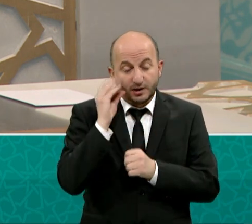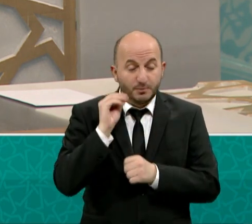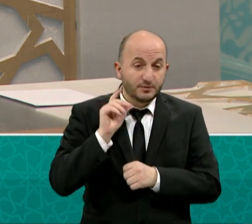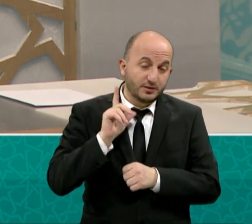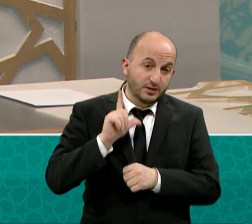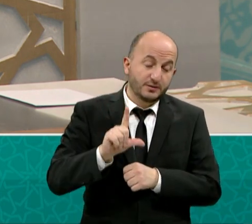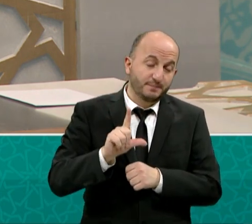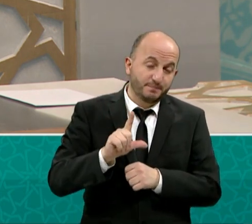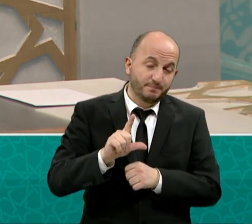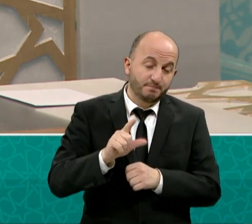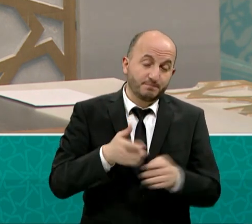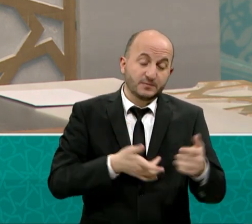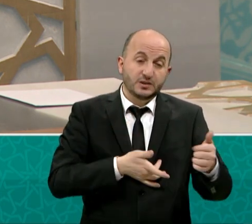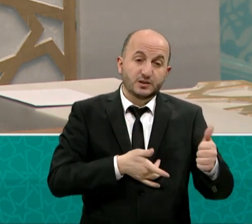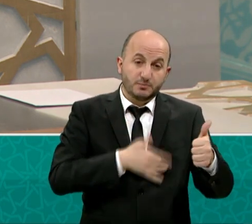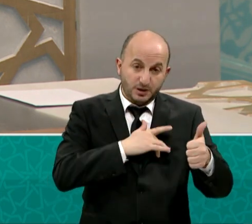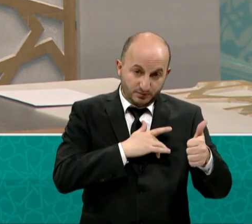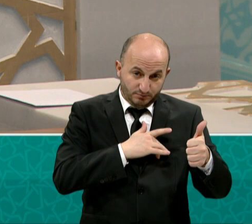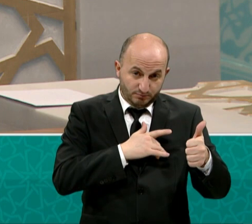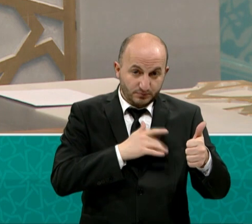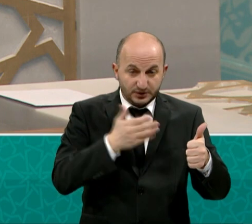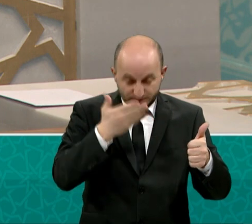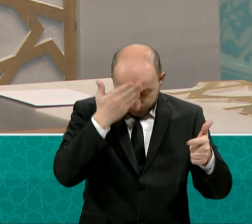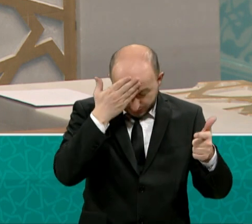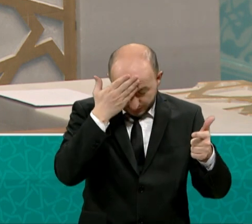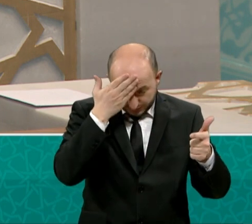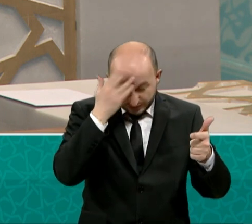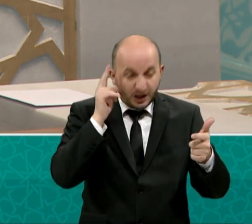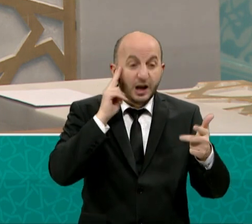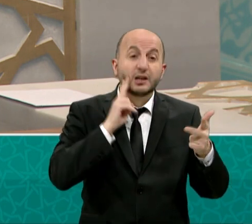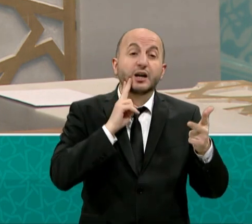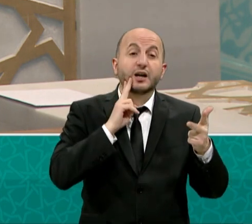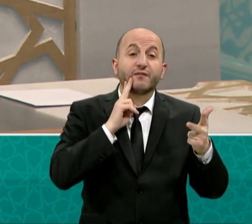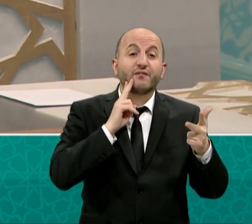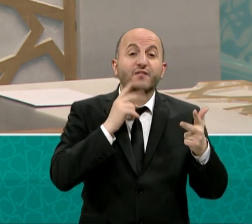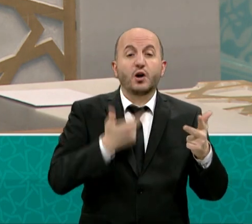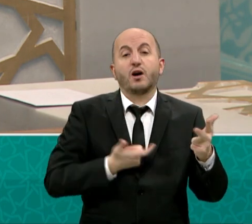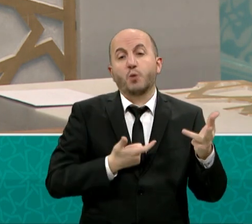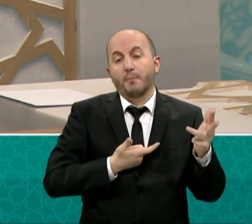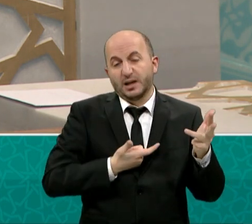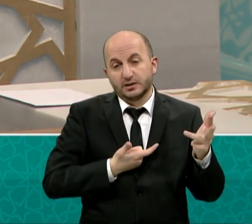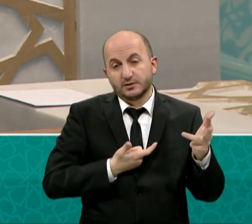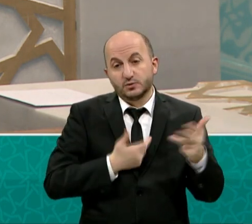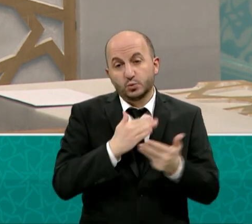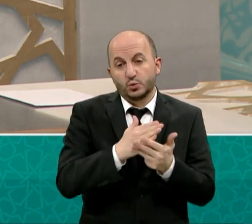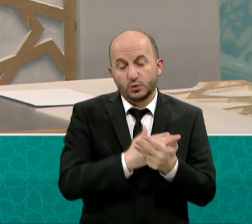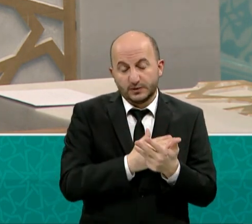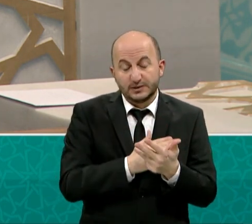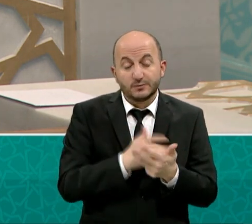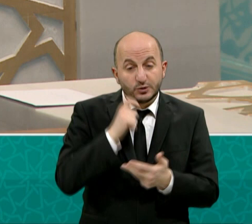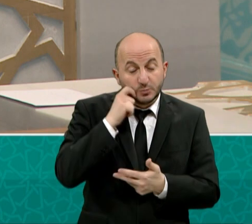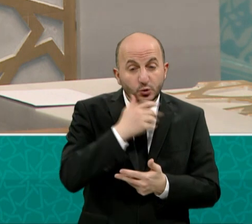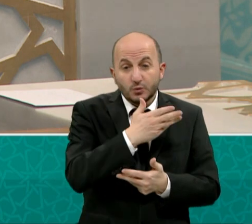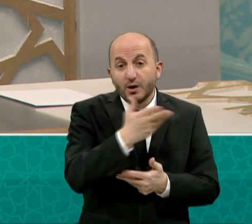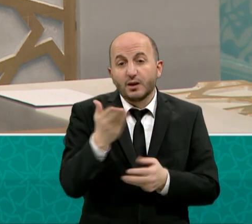durumundayız. İman, ibadet, ahlak ve muamelat. İşte Müslümanların